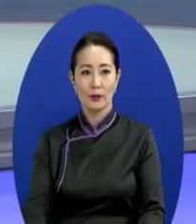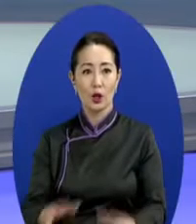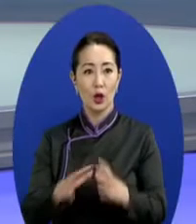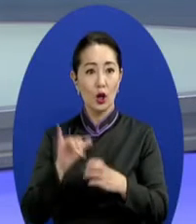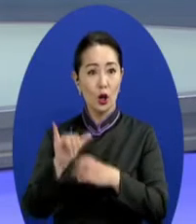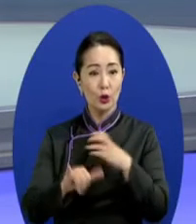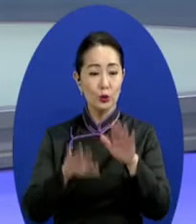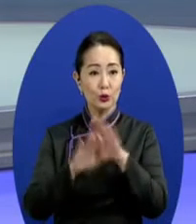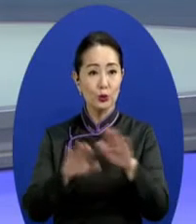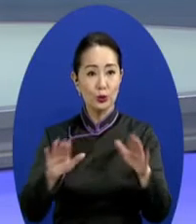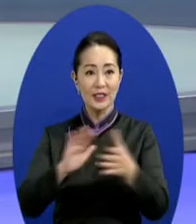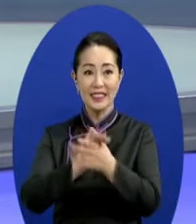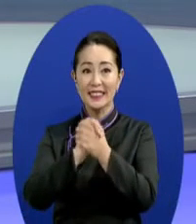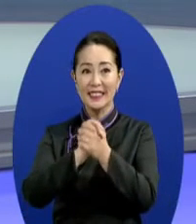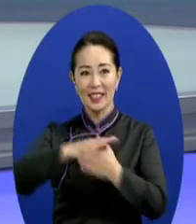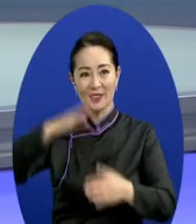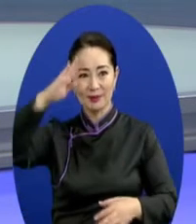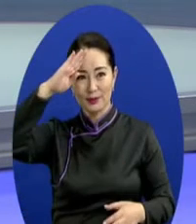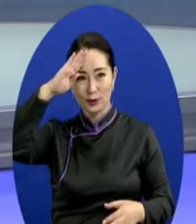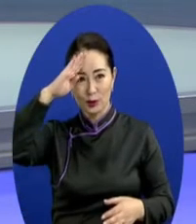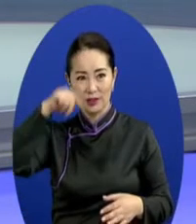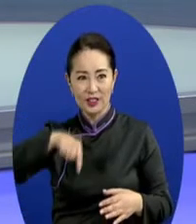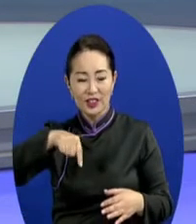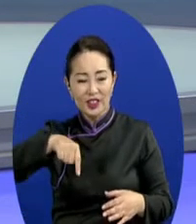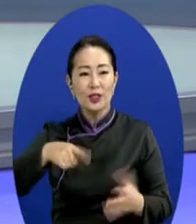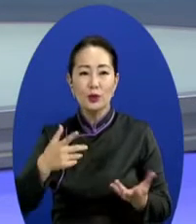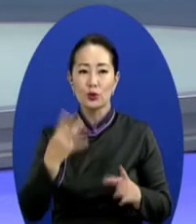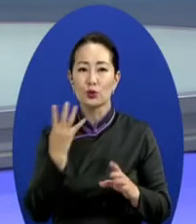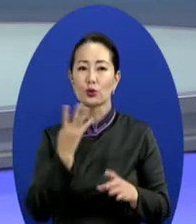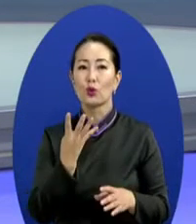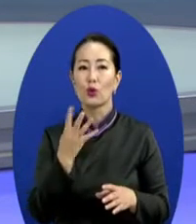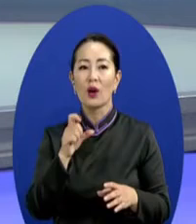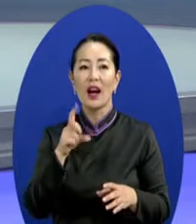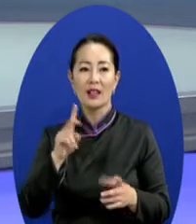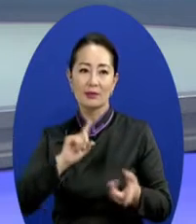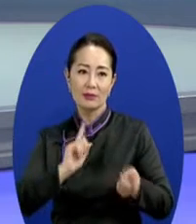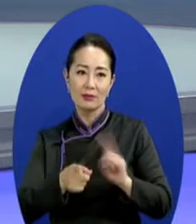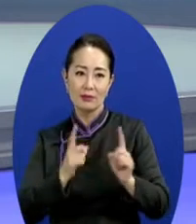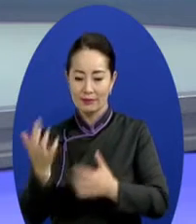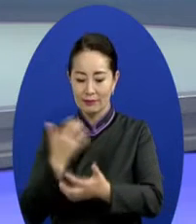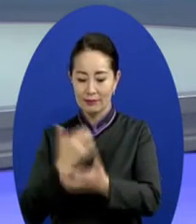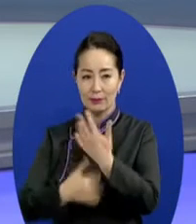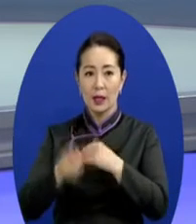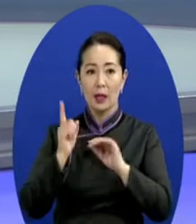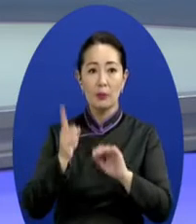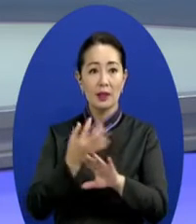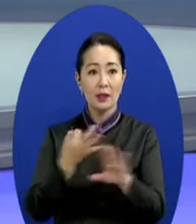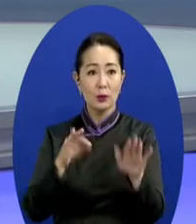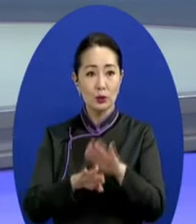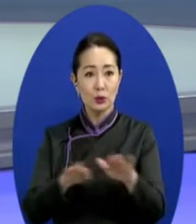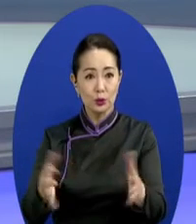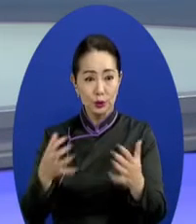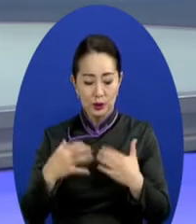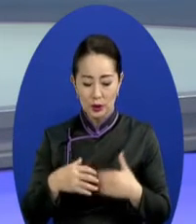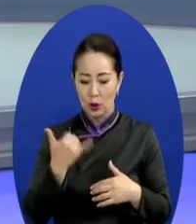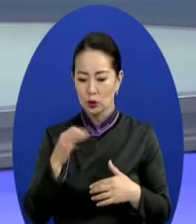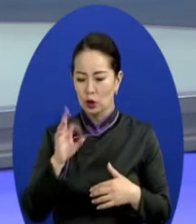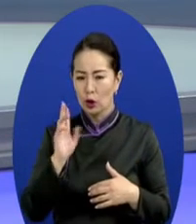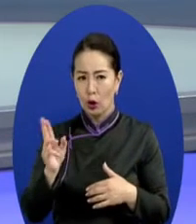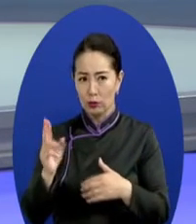Олон улсын хүүхдийн найрамдал цогцлбарт энэ жил 4 ээлжээр 1800 гаруй хүүхэд амарсан байна. Тус төв коронавирустэй холбогдуулаад улсын онцгой